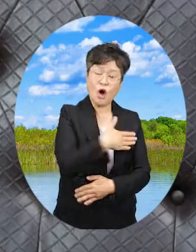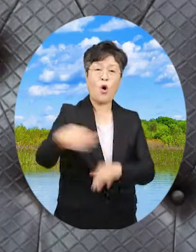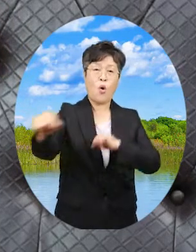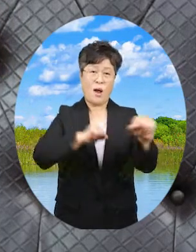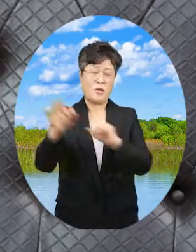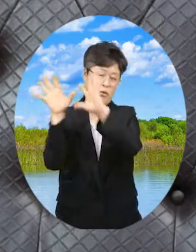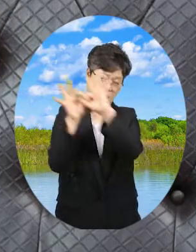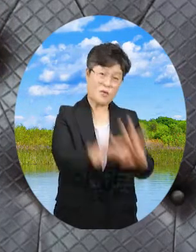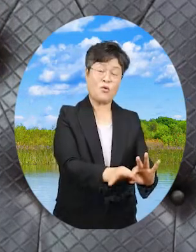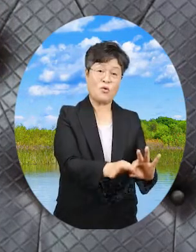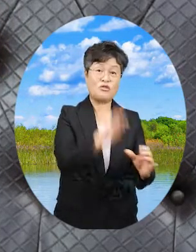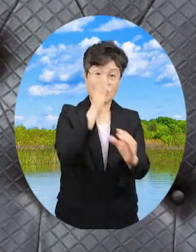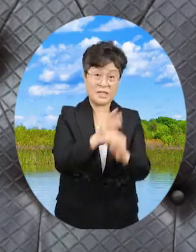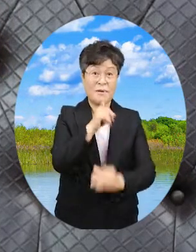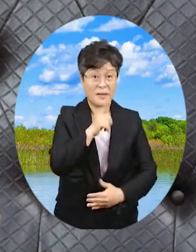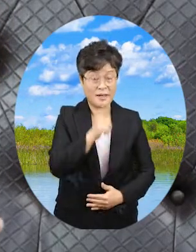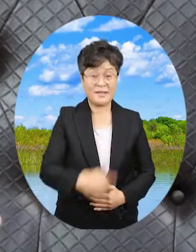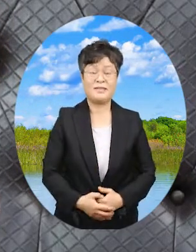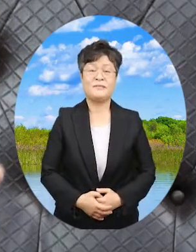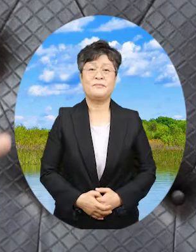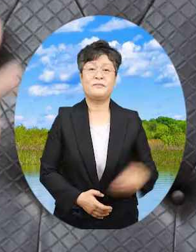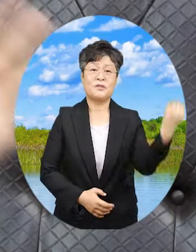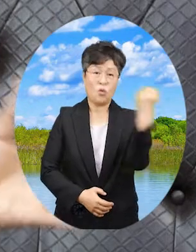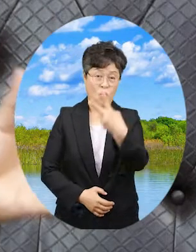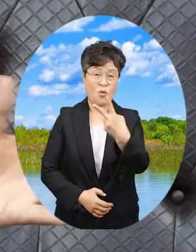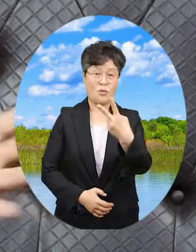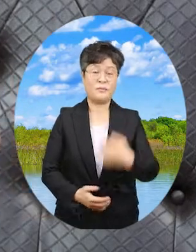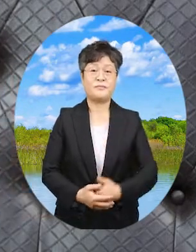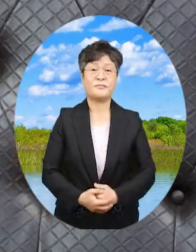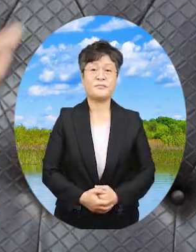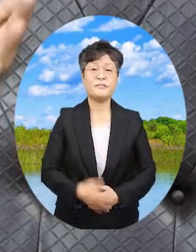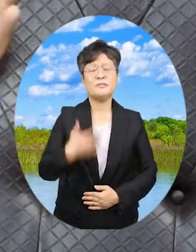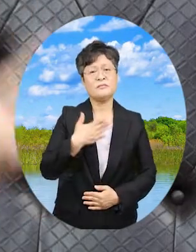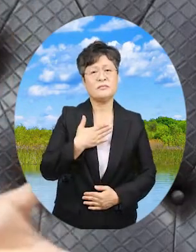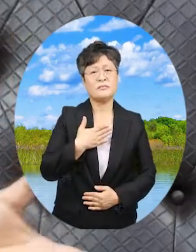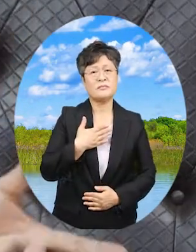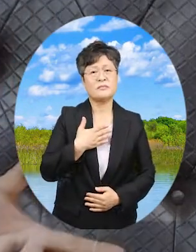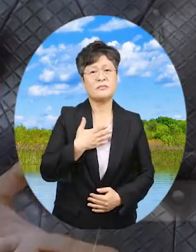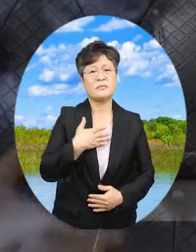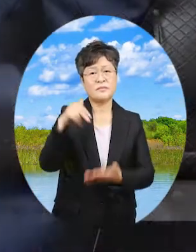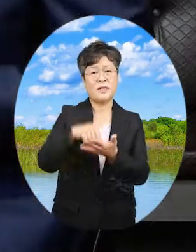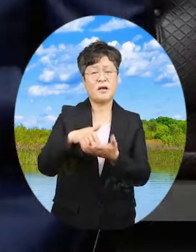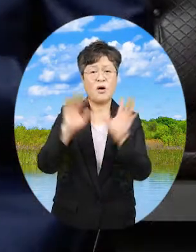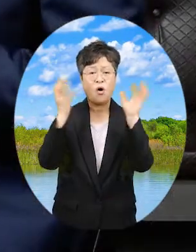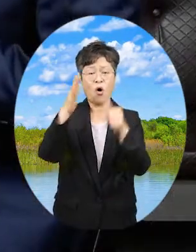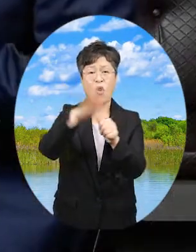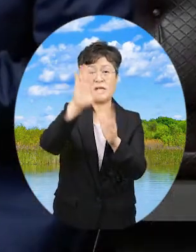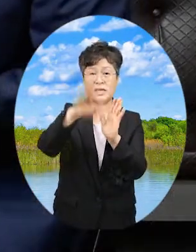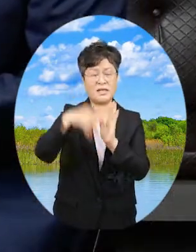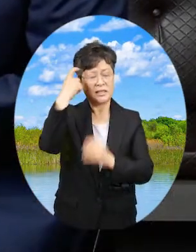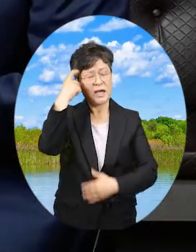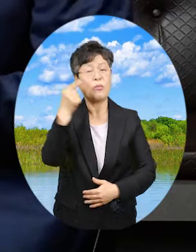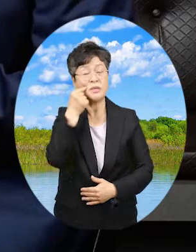있지만 농업이라든지 또 수원이라고 하는 도시 그 당시 말로 이제 도시나 마을을 만드는 과정에서 인공적으로